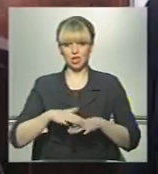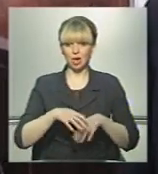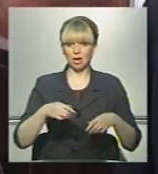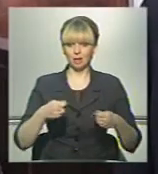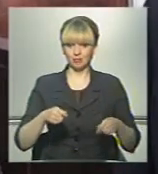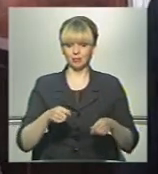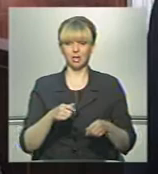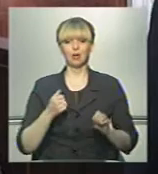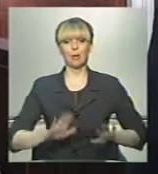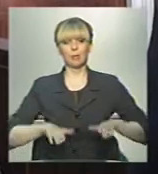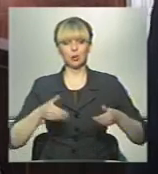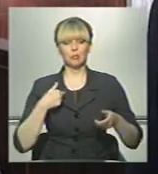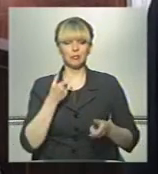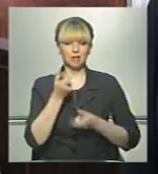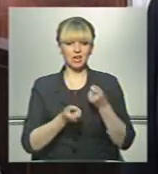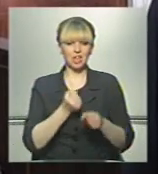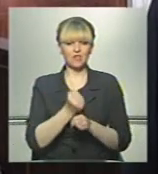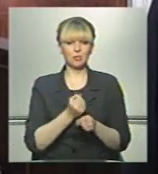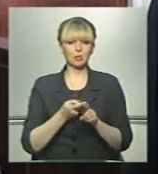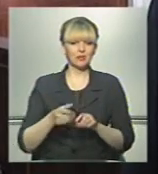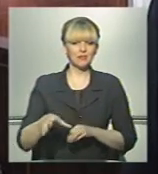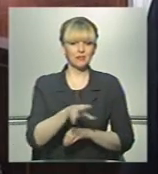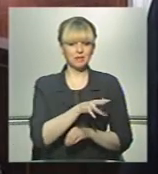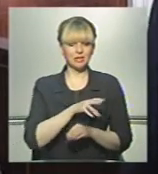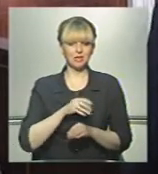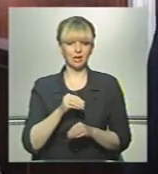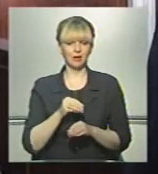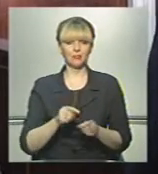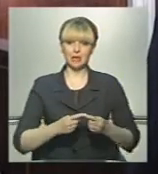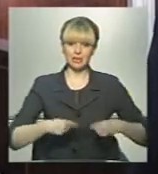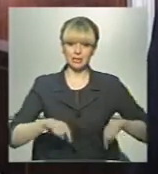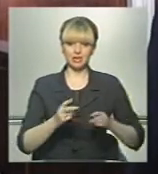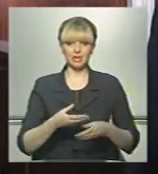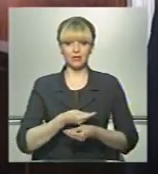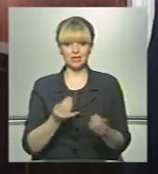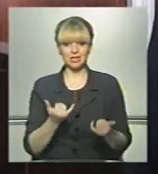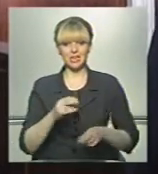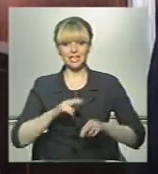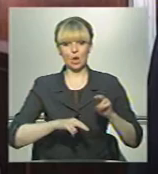я пропоную, щоб ми ретельно відпрацювали всі ділянки, які видані сьогодні